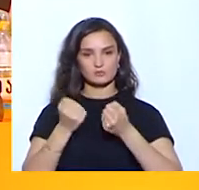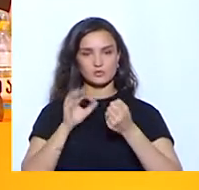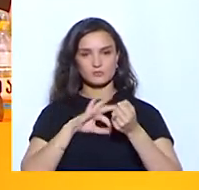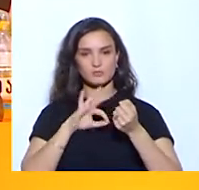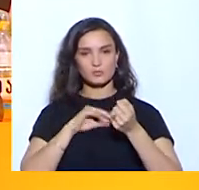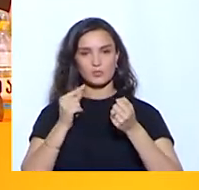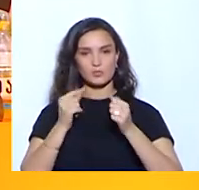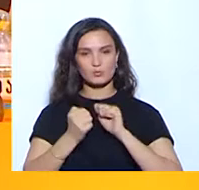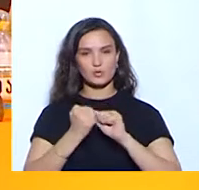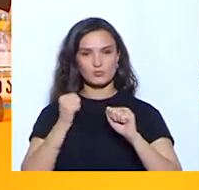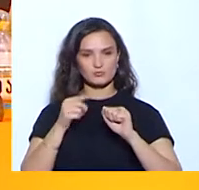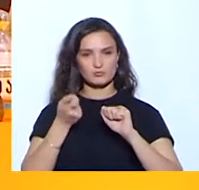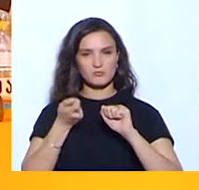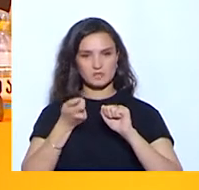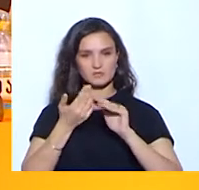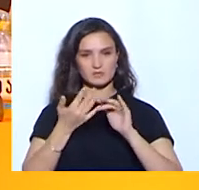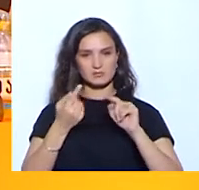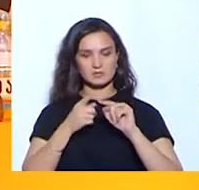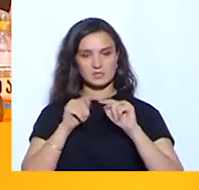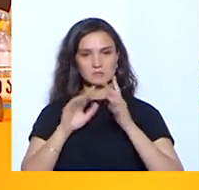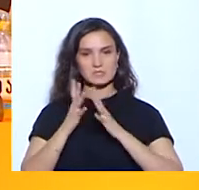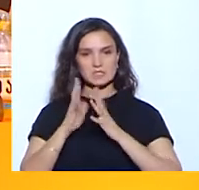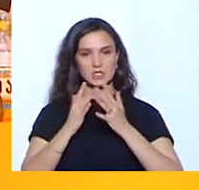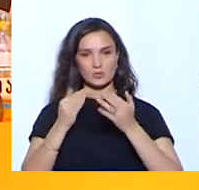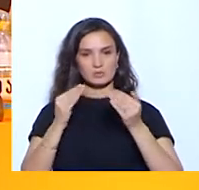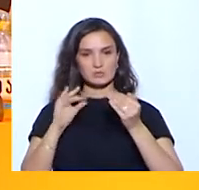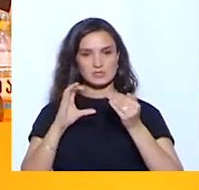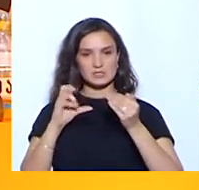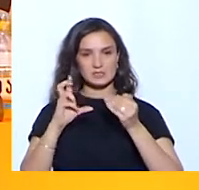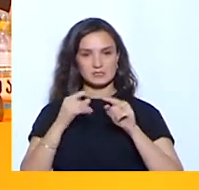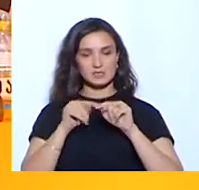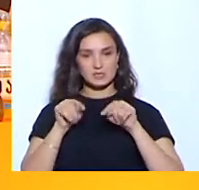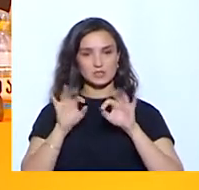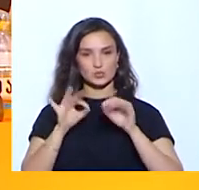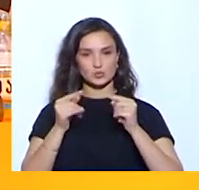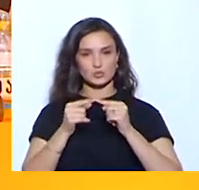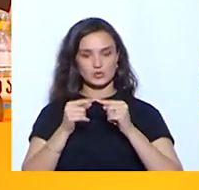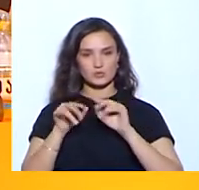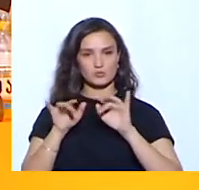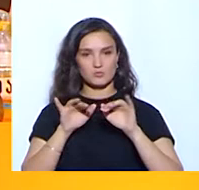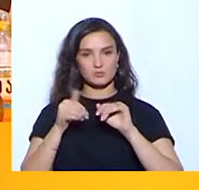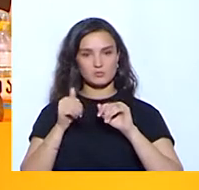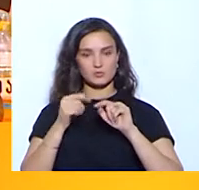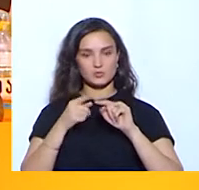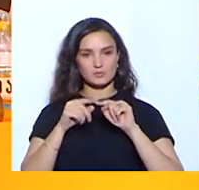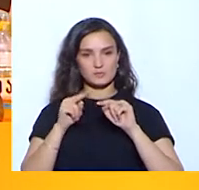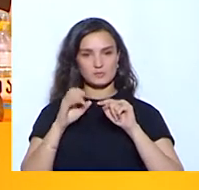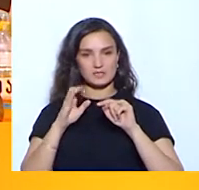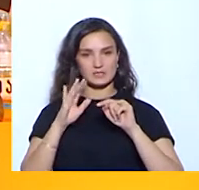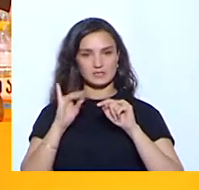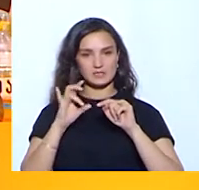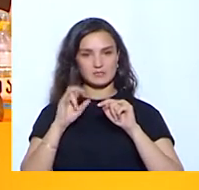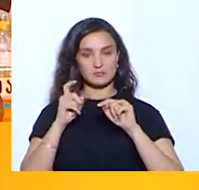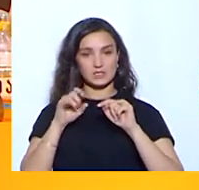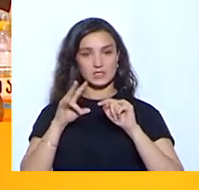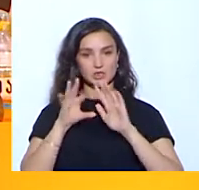ხმარობთ ხოლმე ლობიოს მარცვლებს. ეს არის მცენარეული ფისები და ისიც ზუსტად ისევე მოქმედებს როგორც პექტინები